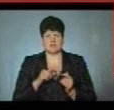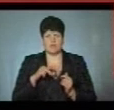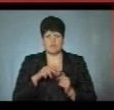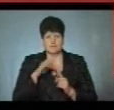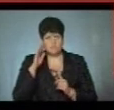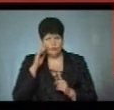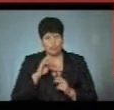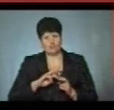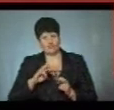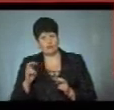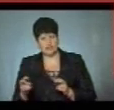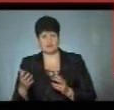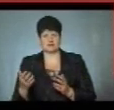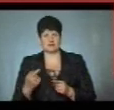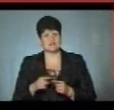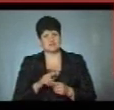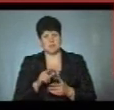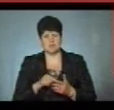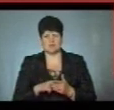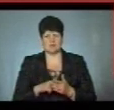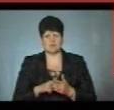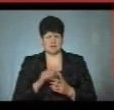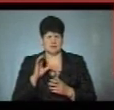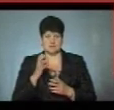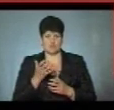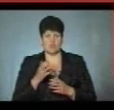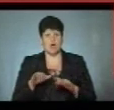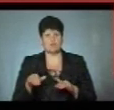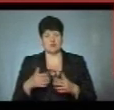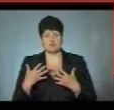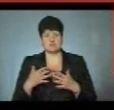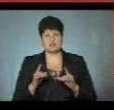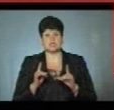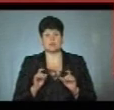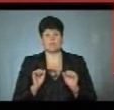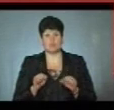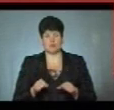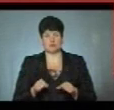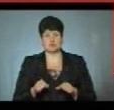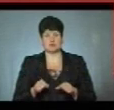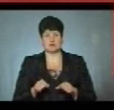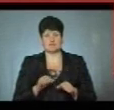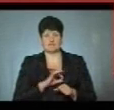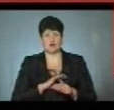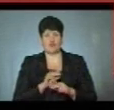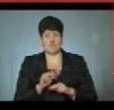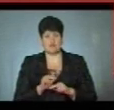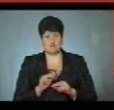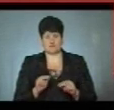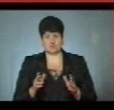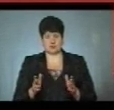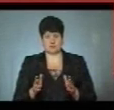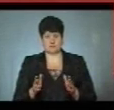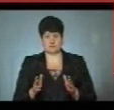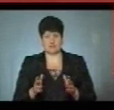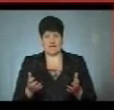воду, вихід. Це питання досить серйозні, аж потім вже лише можна тоді вихователів навчити, тих